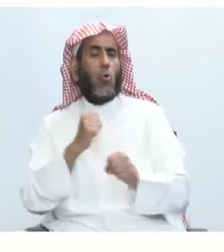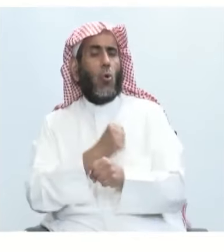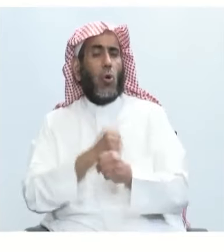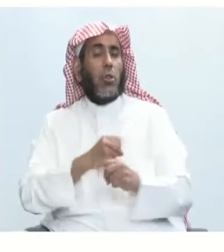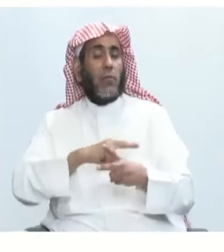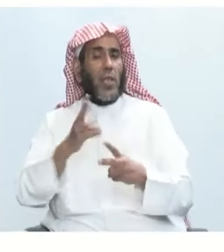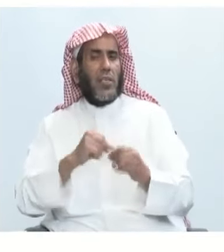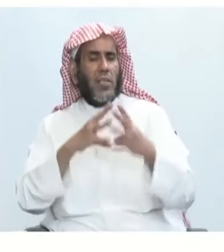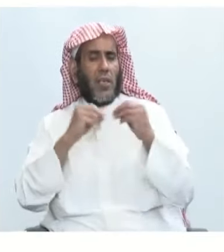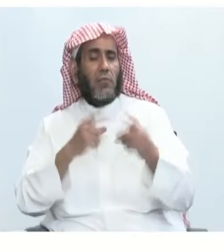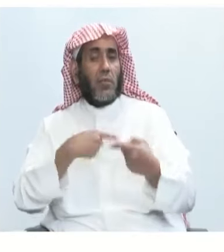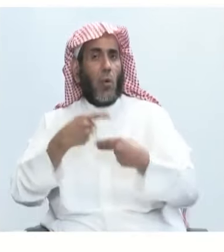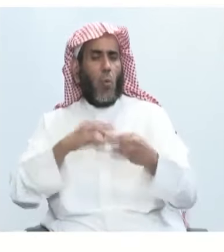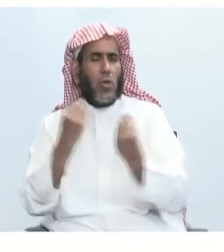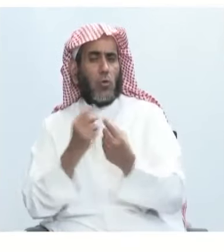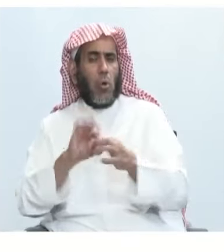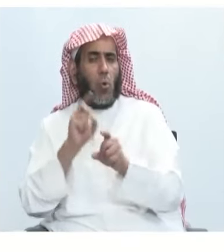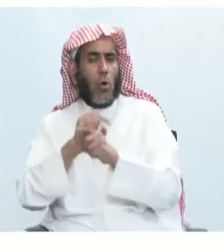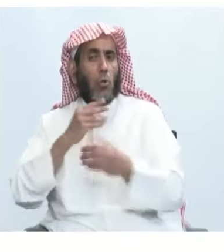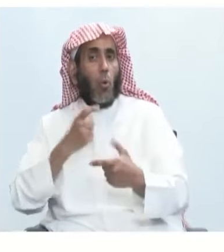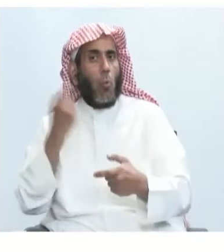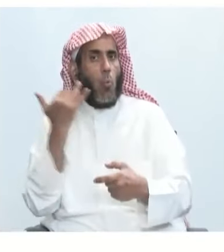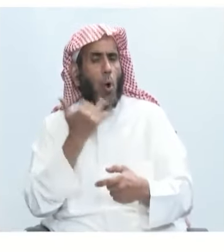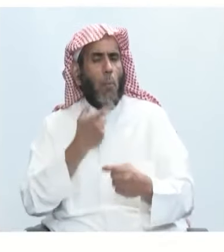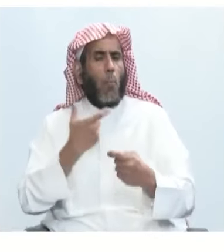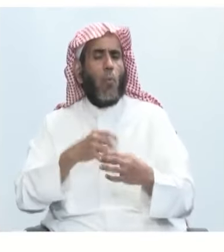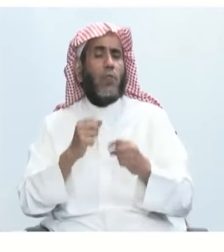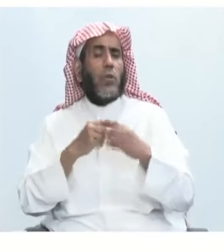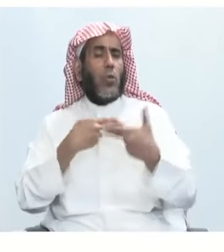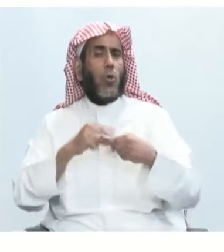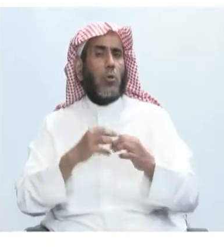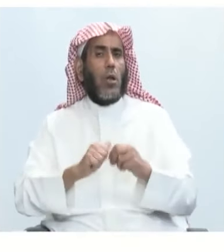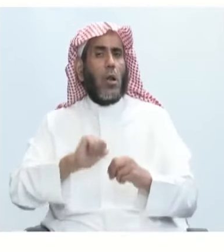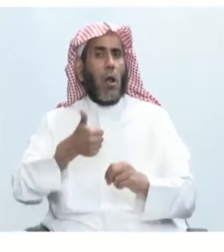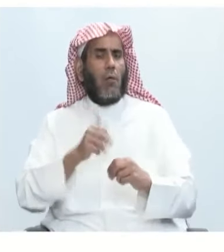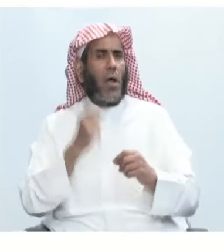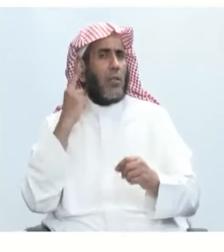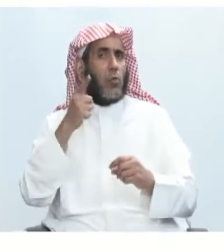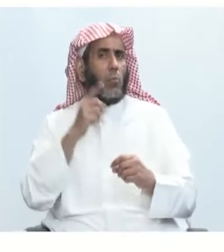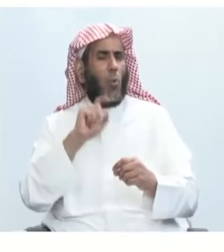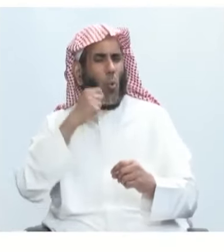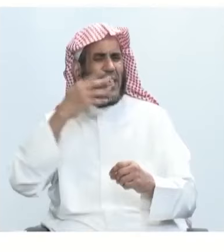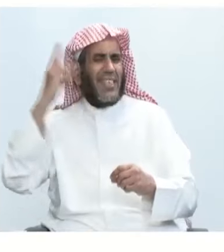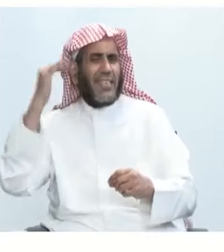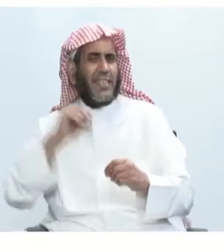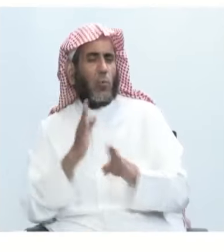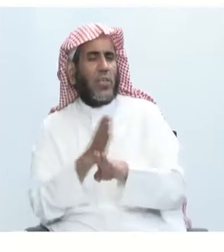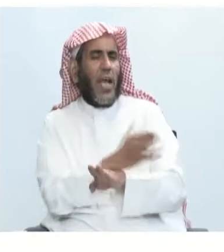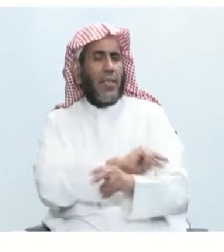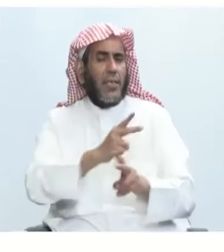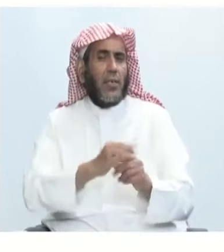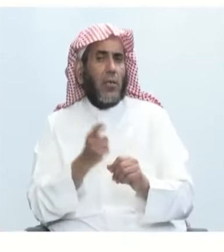نتائج التحليل في التواصل معه واقناعه ايضا تراعي في تواصلك الاقناعي كفاءه المستمع وجنسه واتجاهات تتعرف